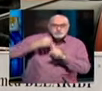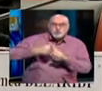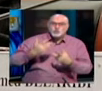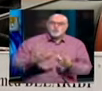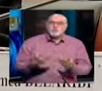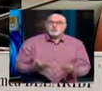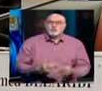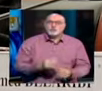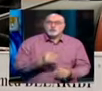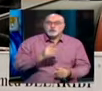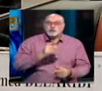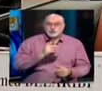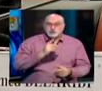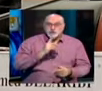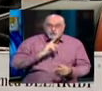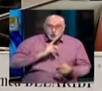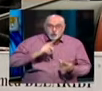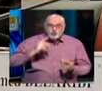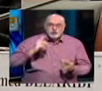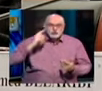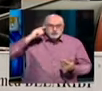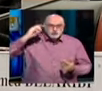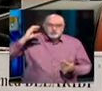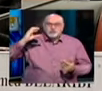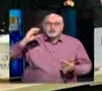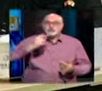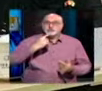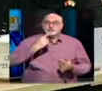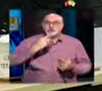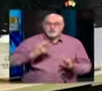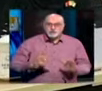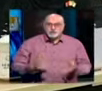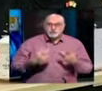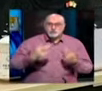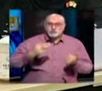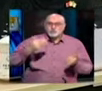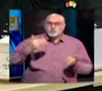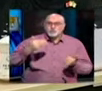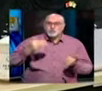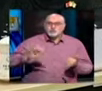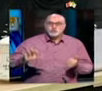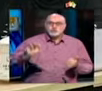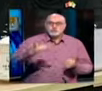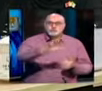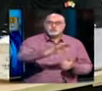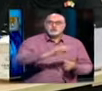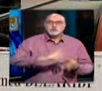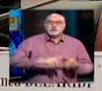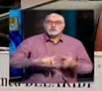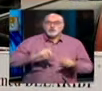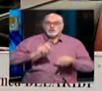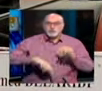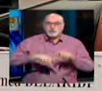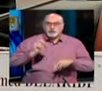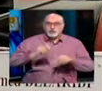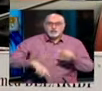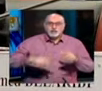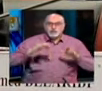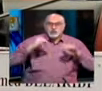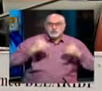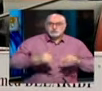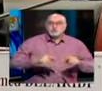الصيني، فقد يشكل التفكير في إقامة معرض دائم للمنتوجات الجزائرية بالصين من